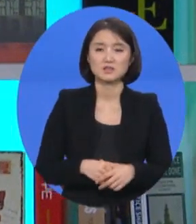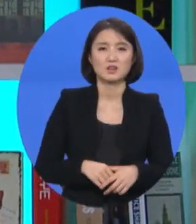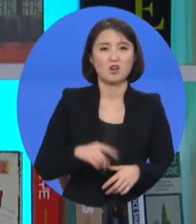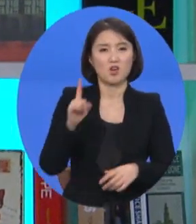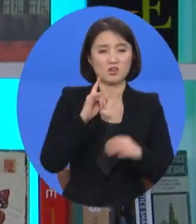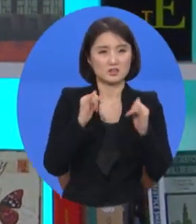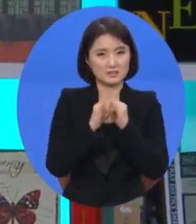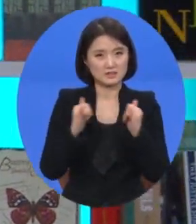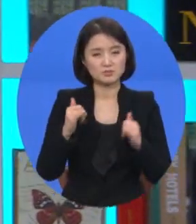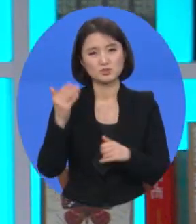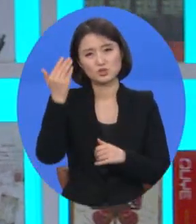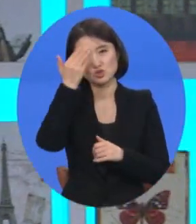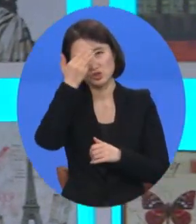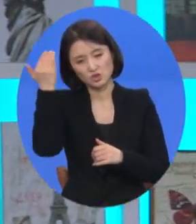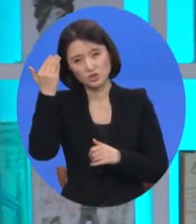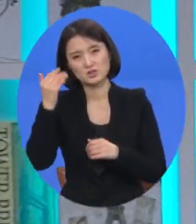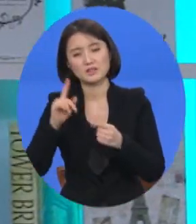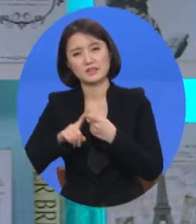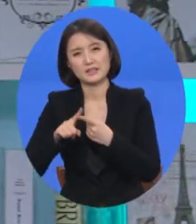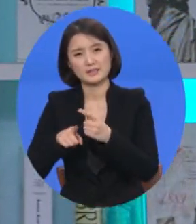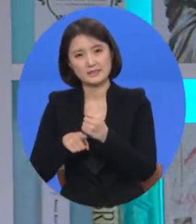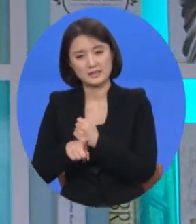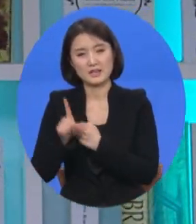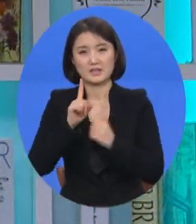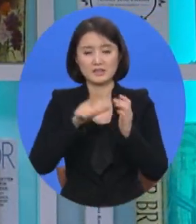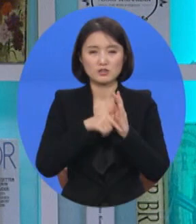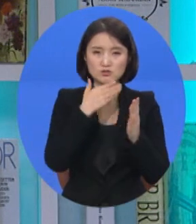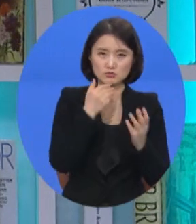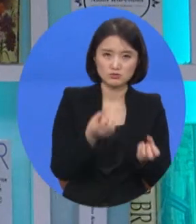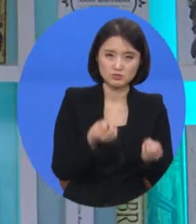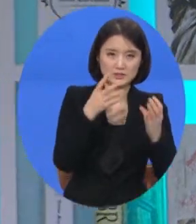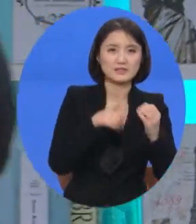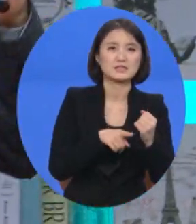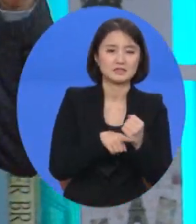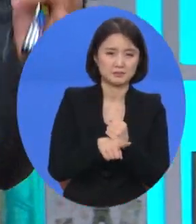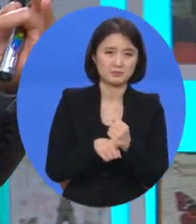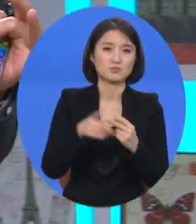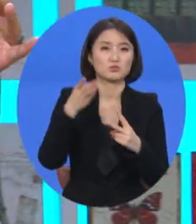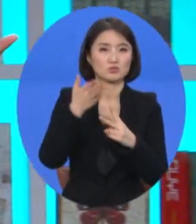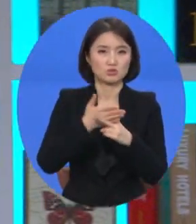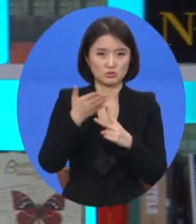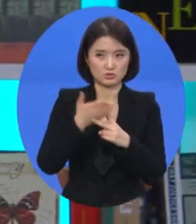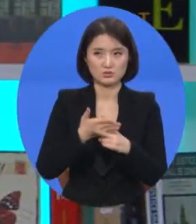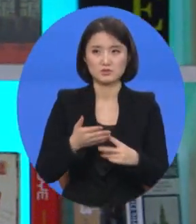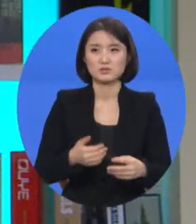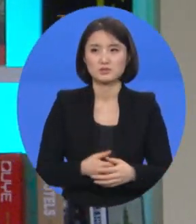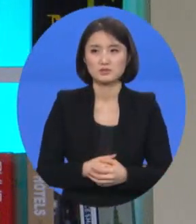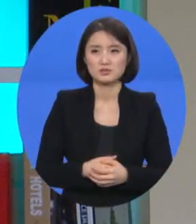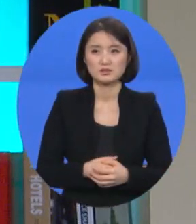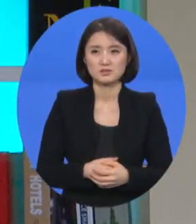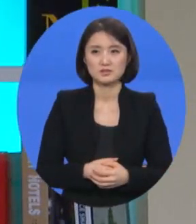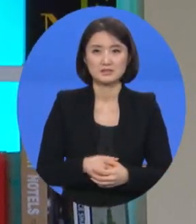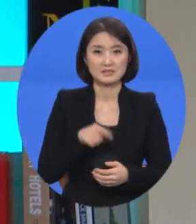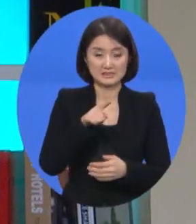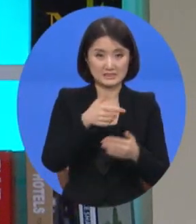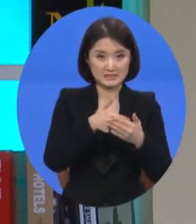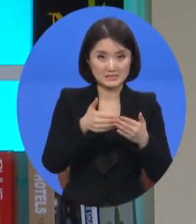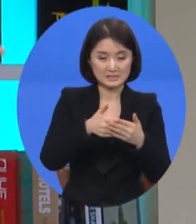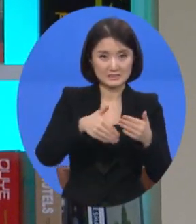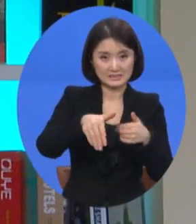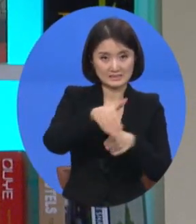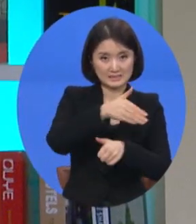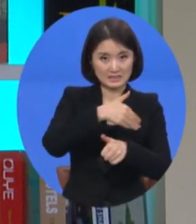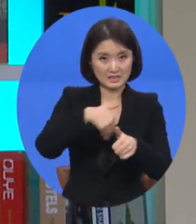해석이 되고 어떤 경우에는 축하 라는 의미로 해석이 되는데 그것은 어떻게 그때 그때 그